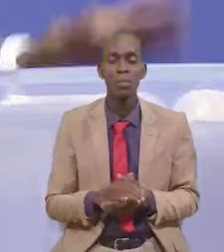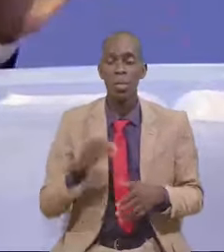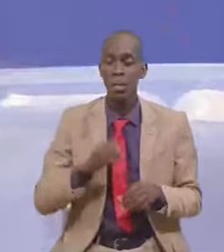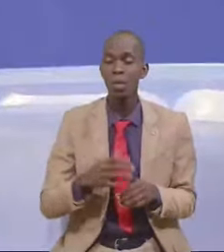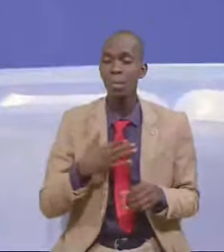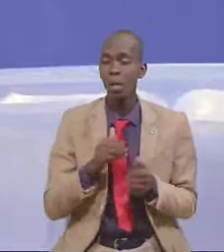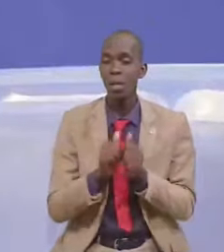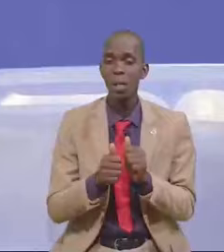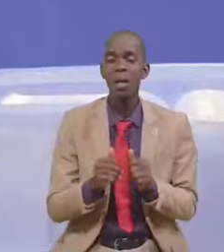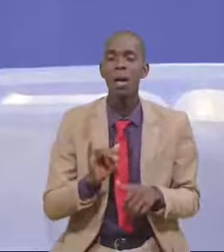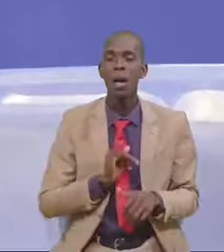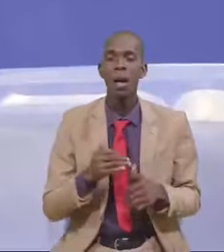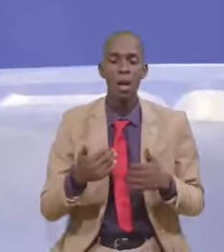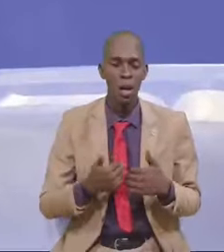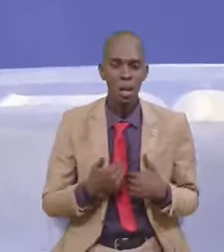Dans ma poursuite, j'ai